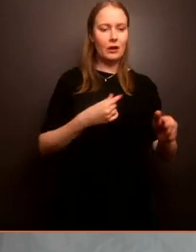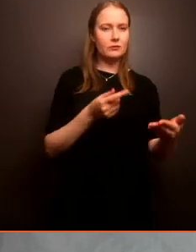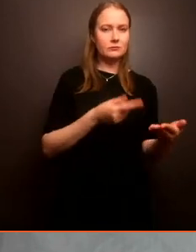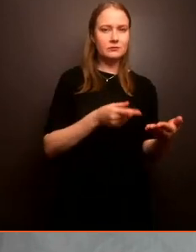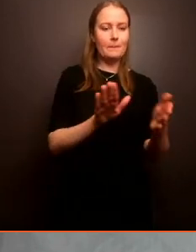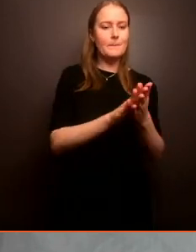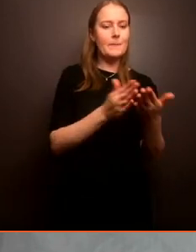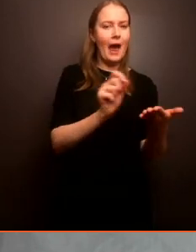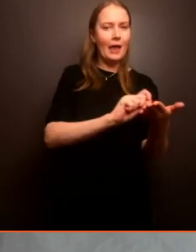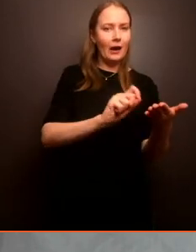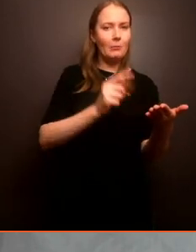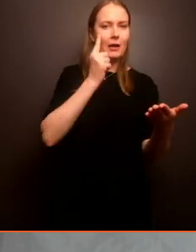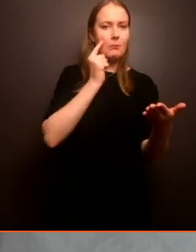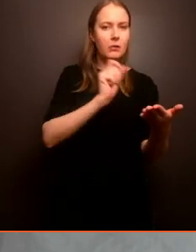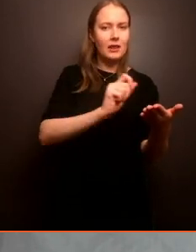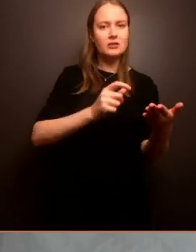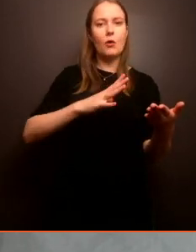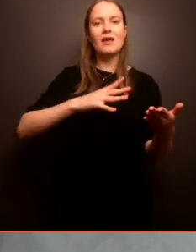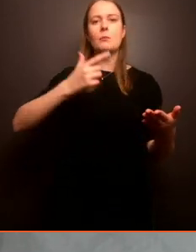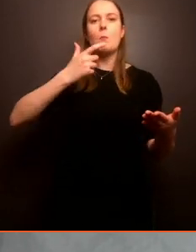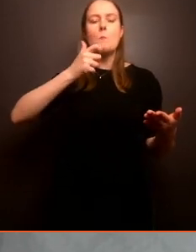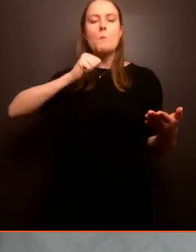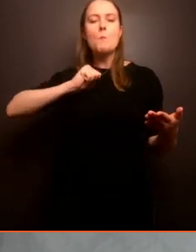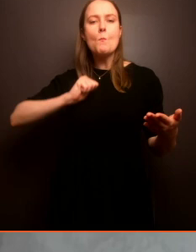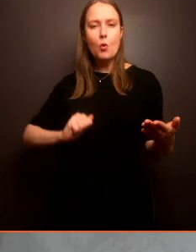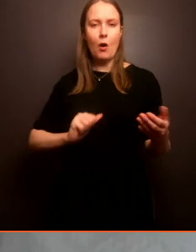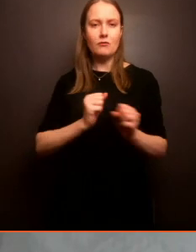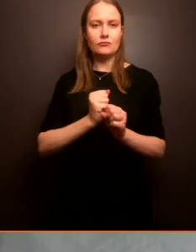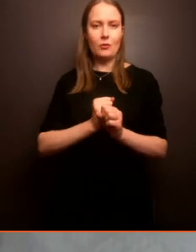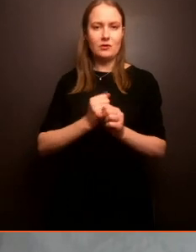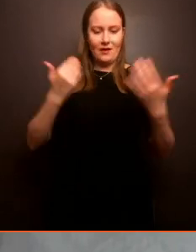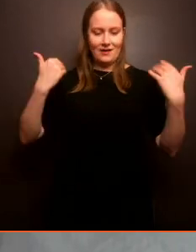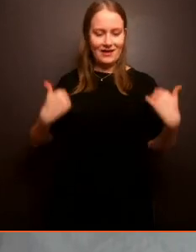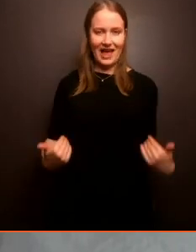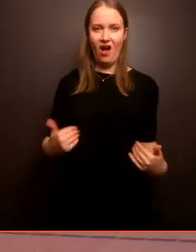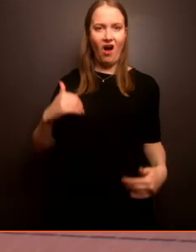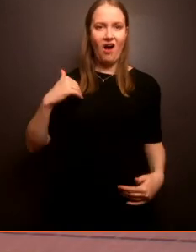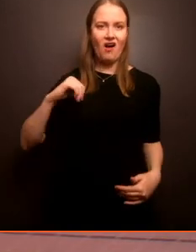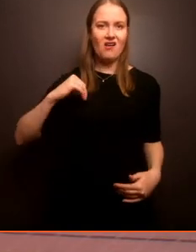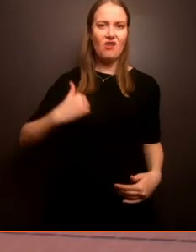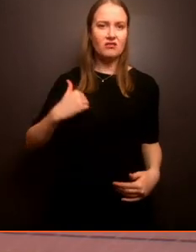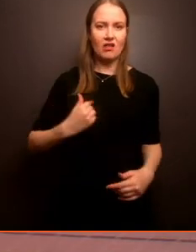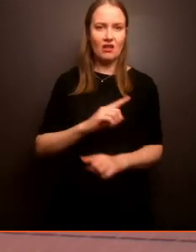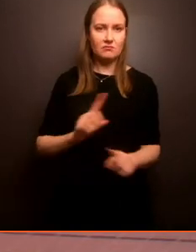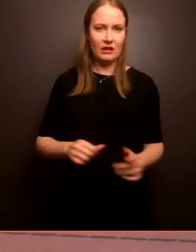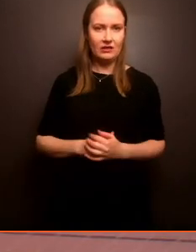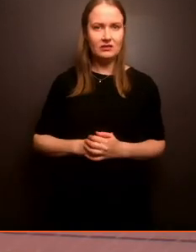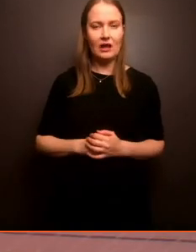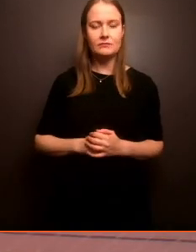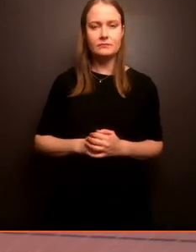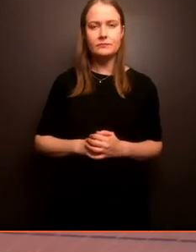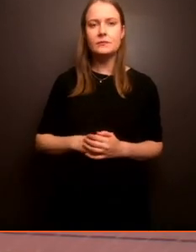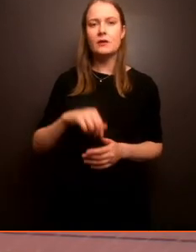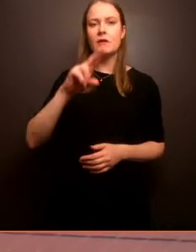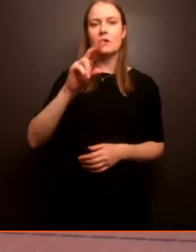et meil oleks mugav töötada, et meie keha füüsiliselt ka ei kannataks selle all. Kadri. Ja ma saan